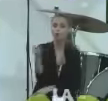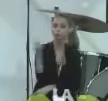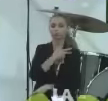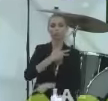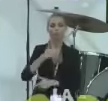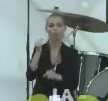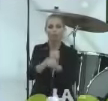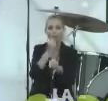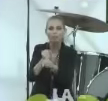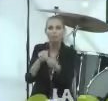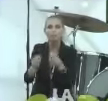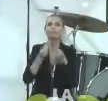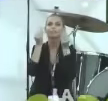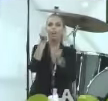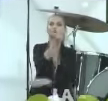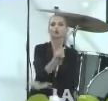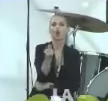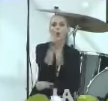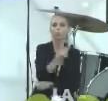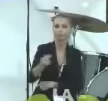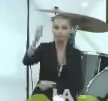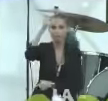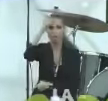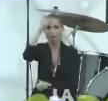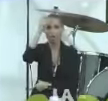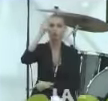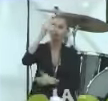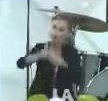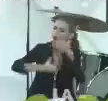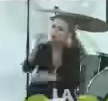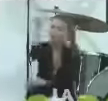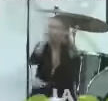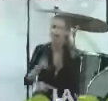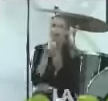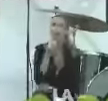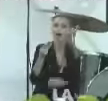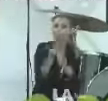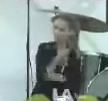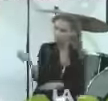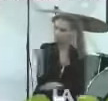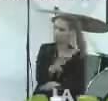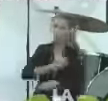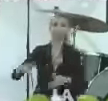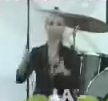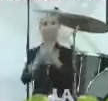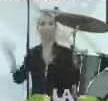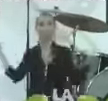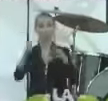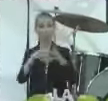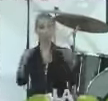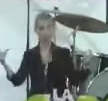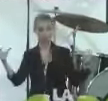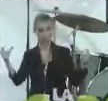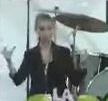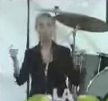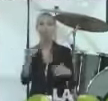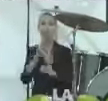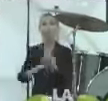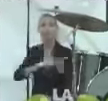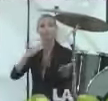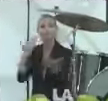allo Stato, sono loro che mantengono l'Italia. Le grandi imprese sono quelle che evadono di